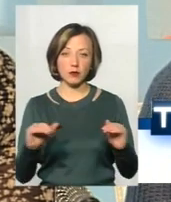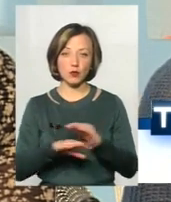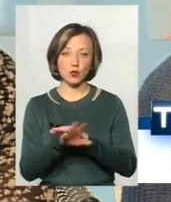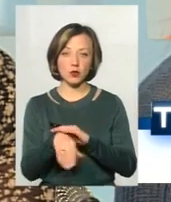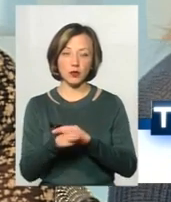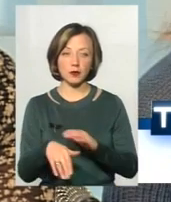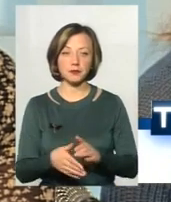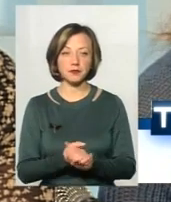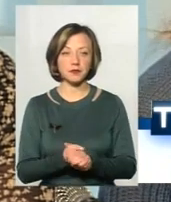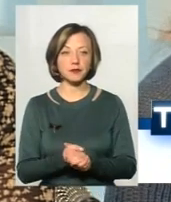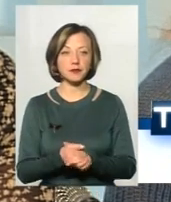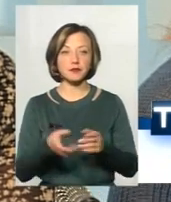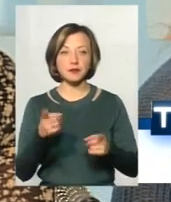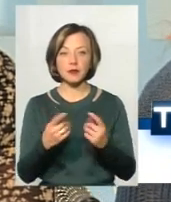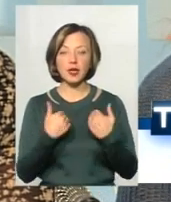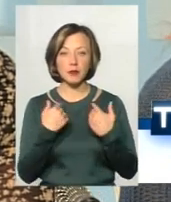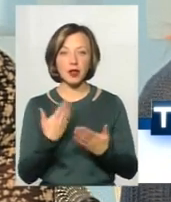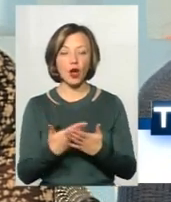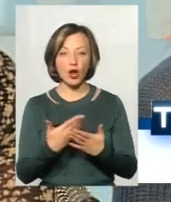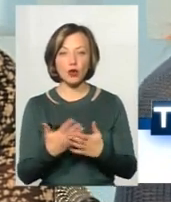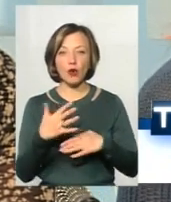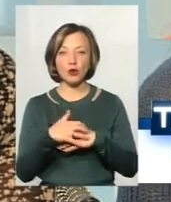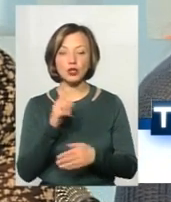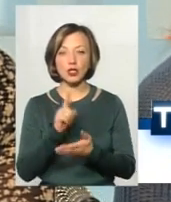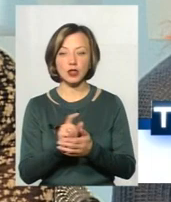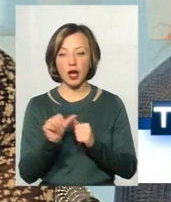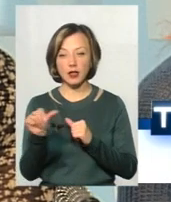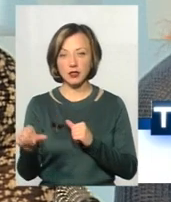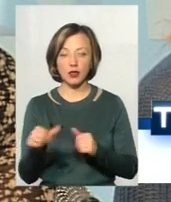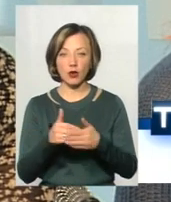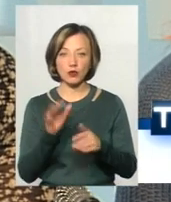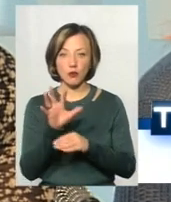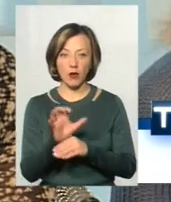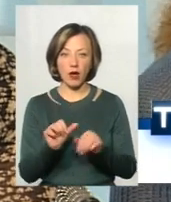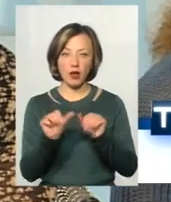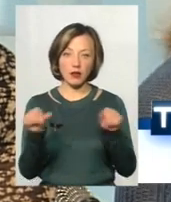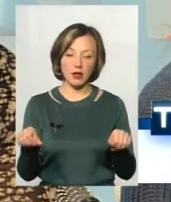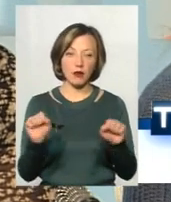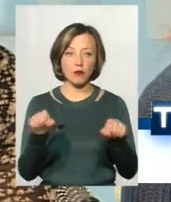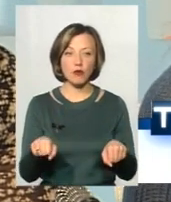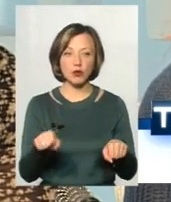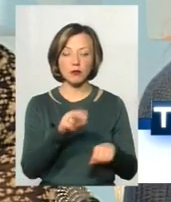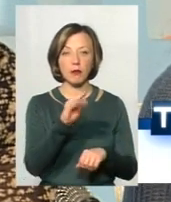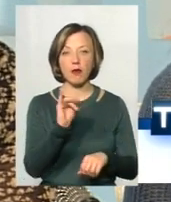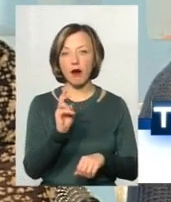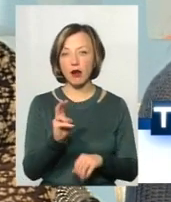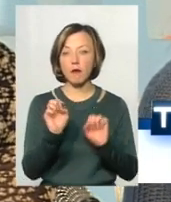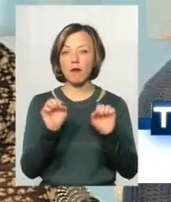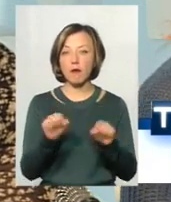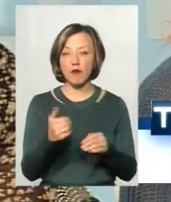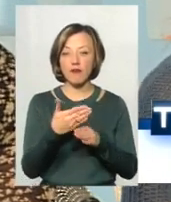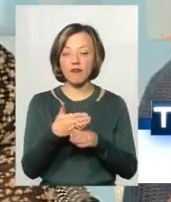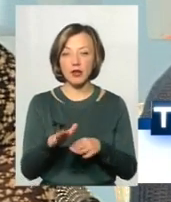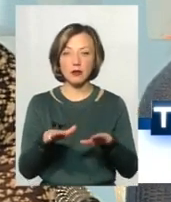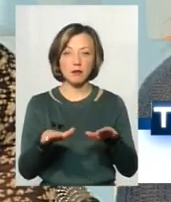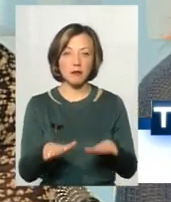пустота. И действительно, мне кажется, что кошки должны быть отдельно от собак. Это что-то должно быть отдельно. Может быть, Комсомольский парк мог бы выделить